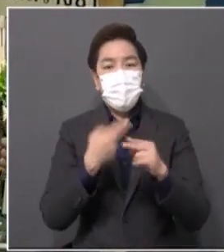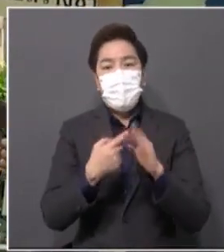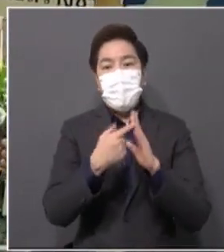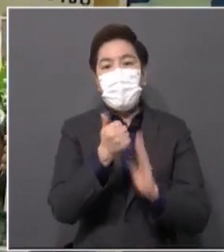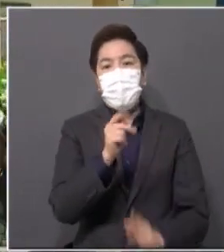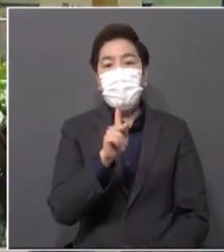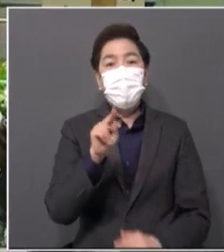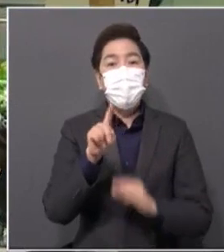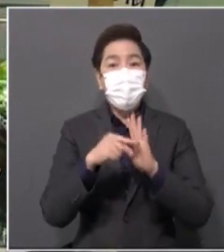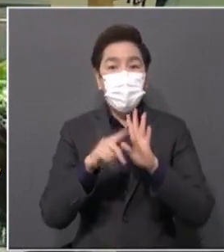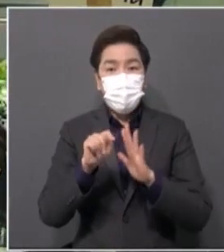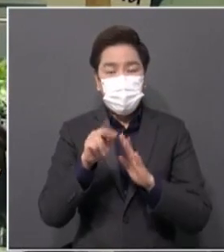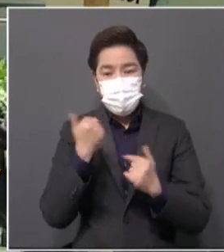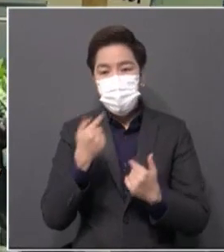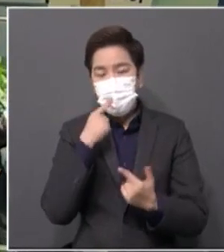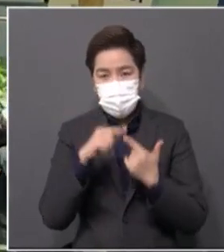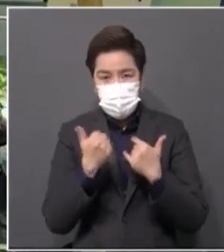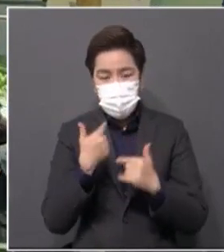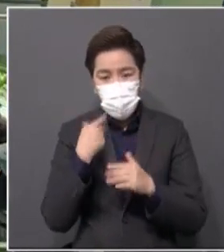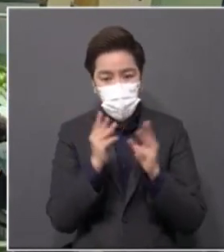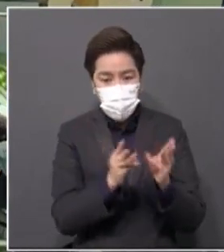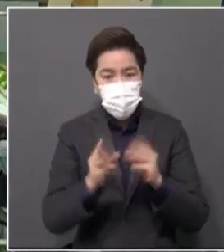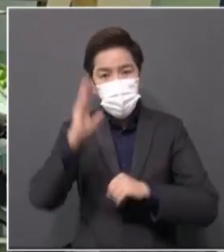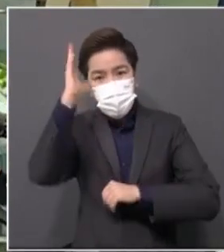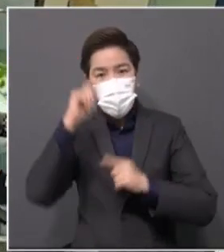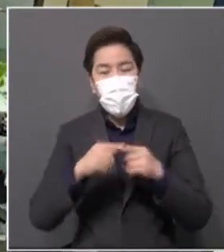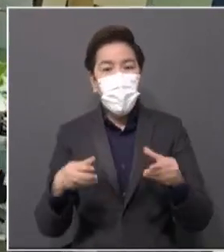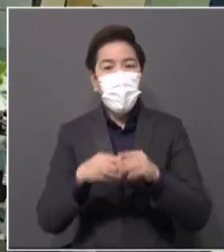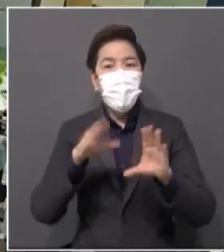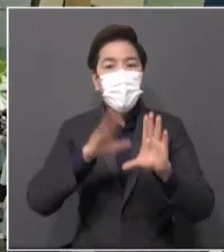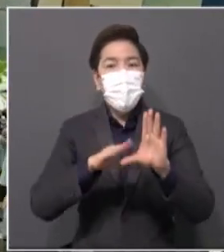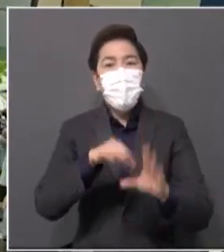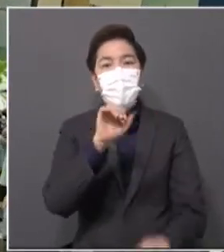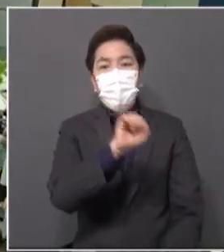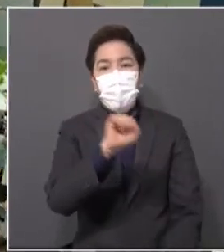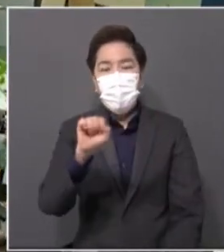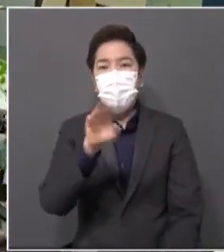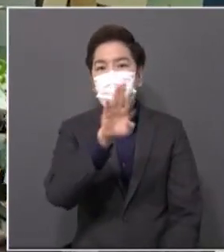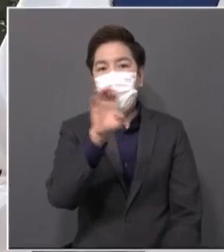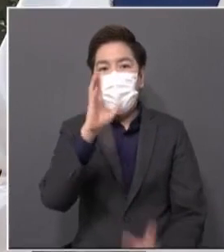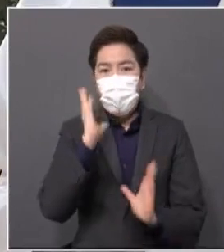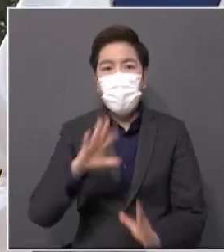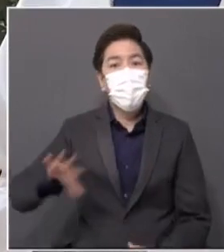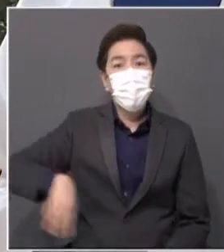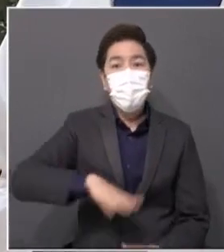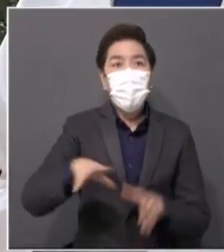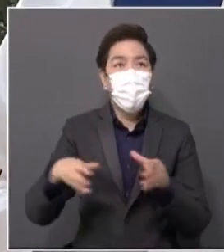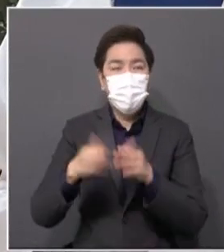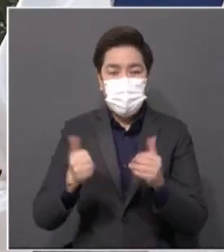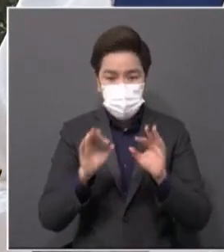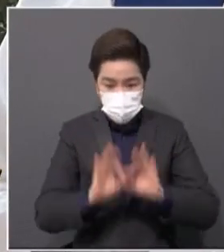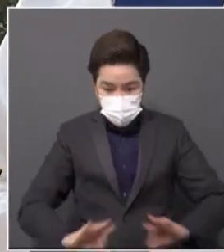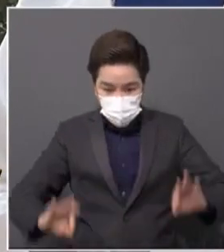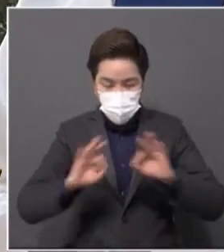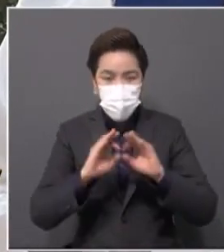มาคุณเอกนัสพร้อมพันธ์ยังได้กล่าวว่าสำหรับแนวทางการหาเสียงของว่าที่ผู้สมัครส.สทั้ง 400คนของพรรคแนวทางที่